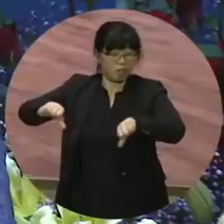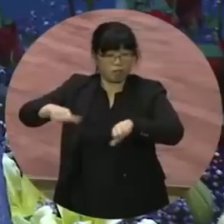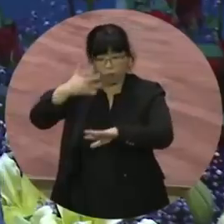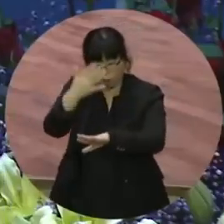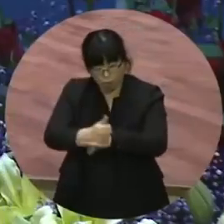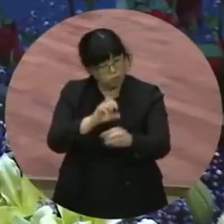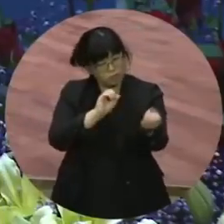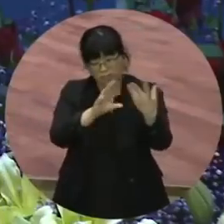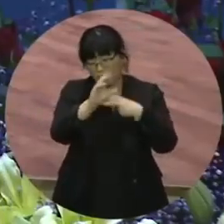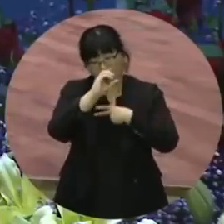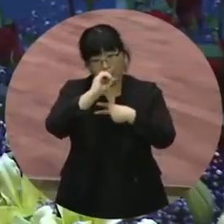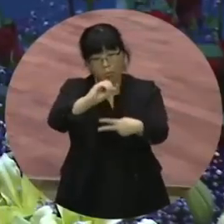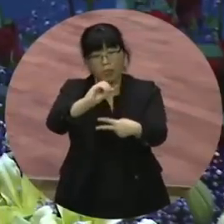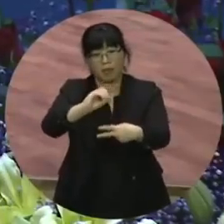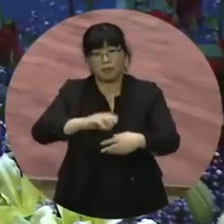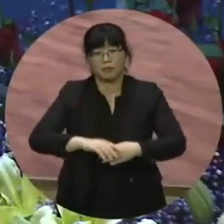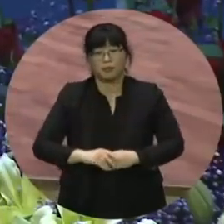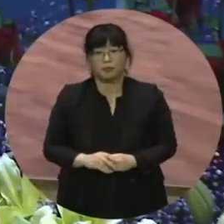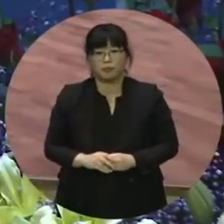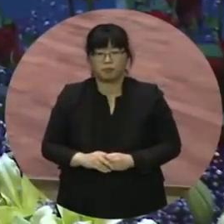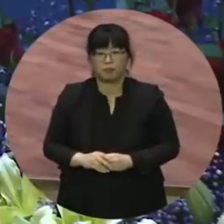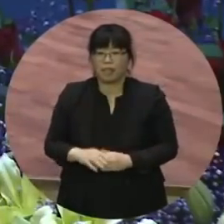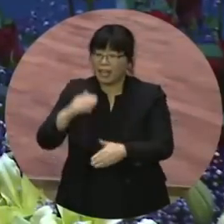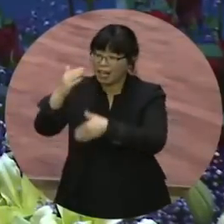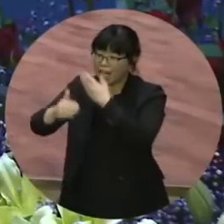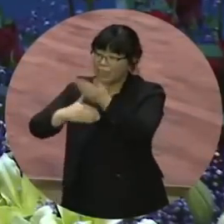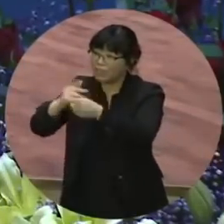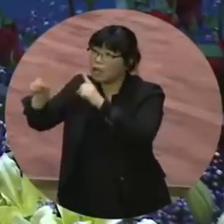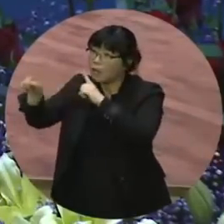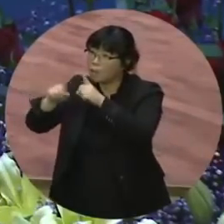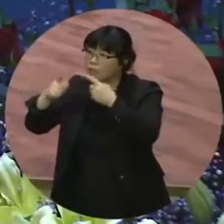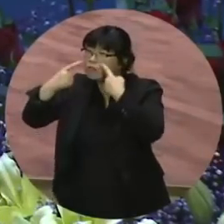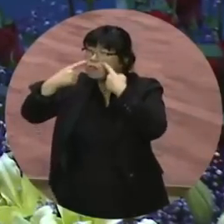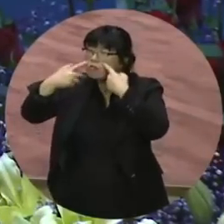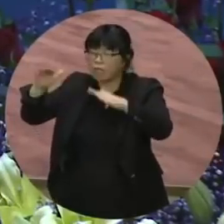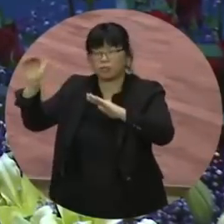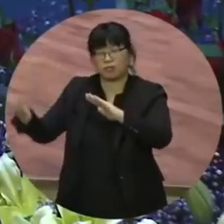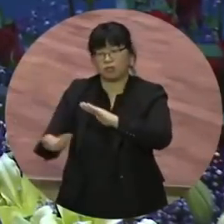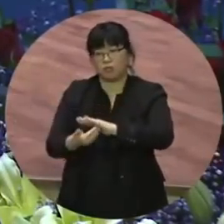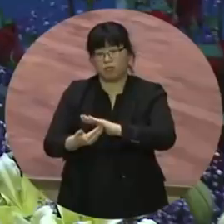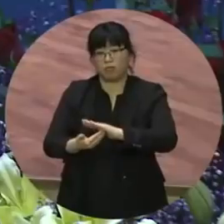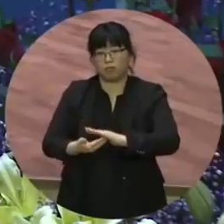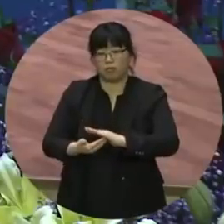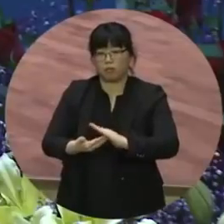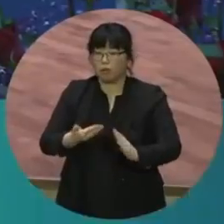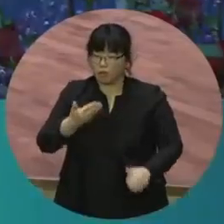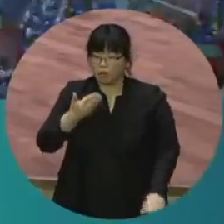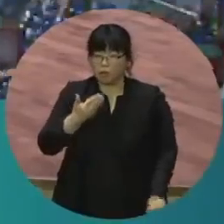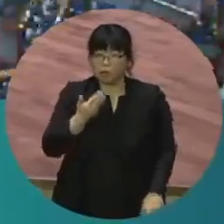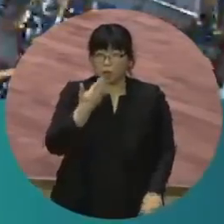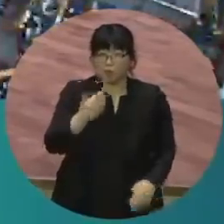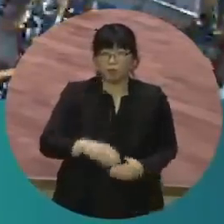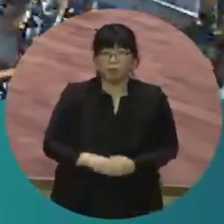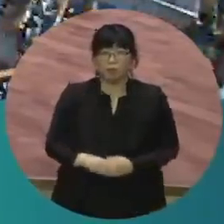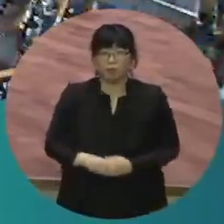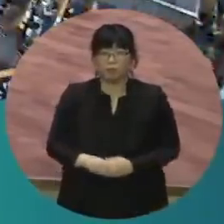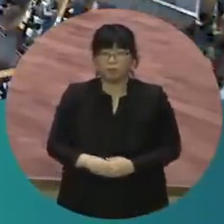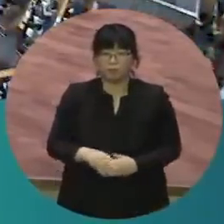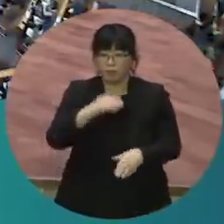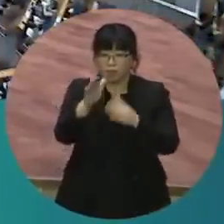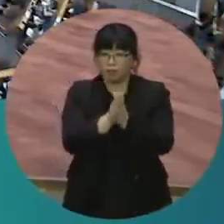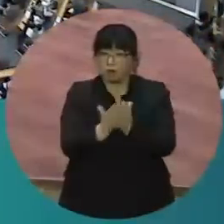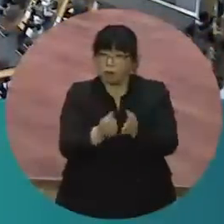포기해버려요. 반드시 성취되는데 야고보 1장 2절에 내 형제들아 너희가 여러 가지 시험을 당하거든